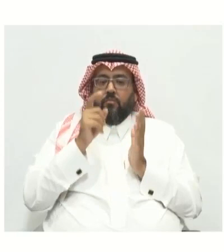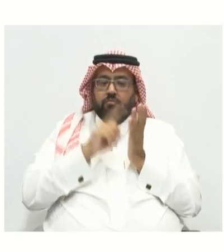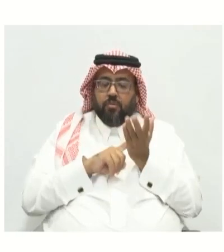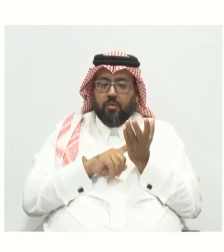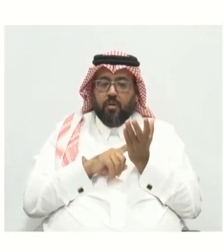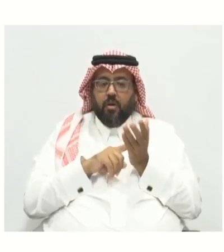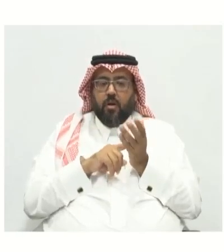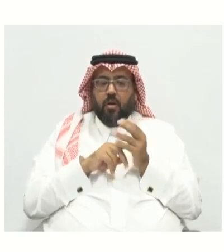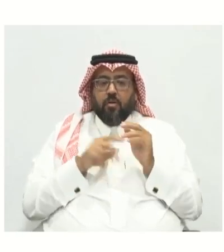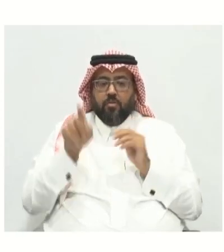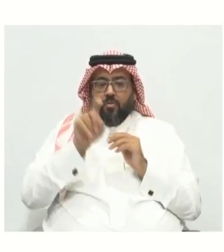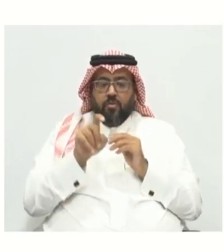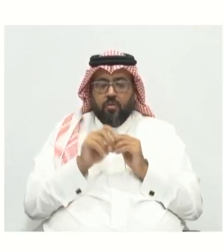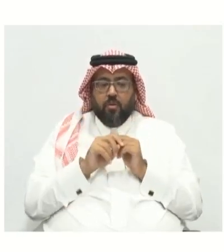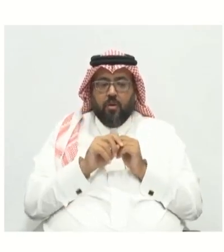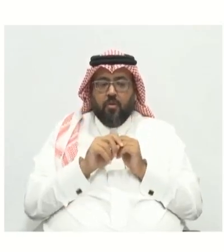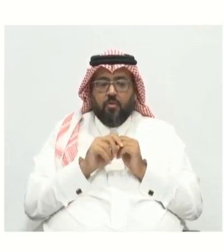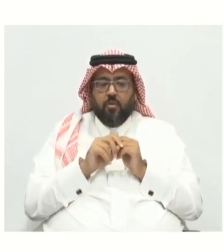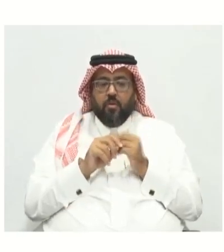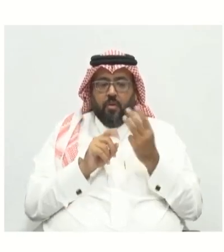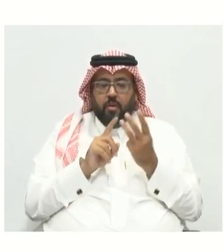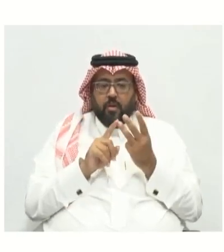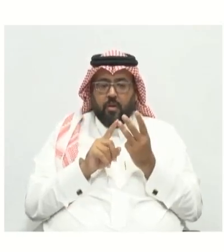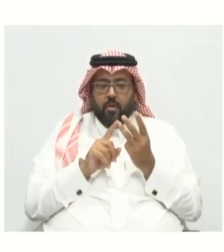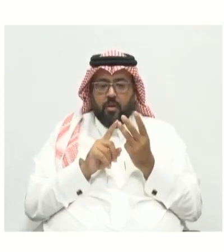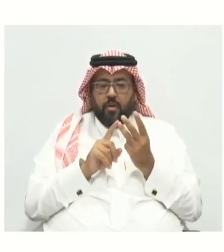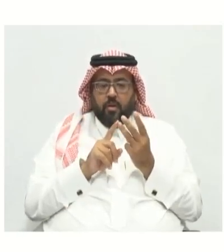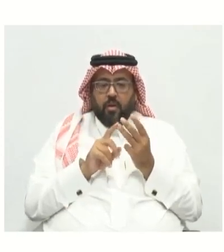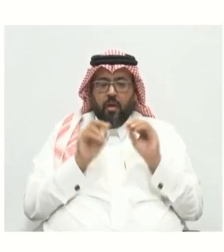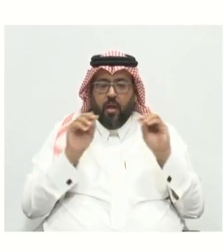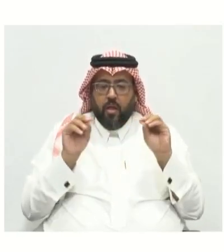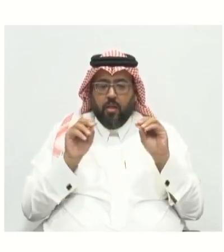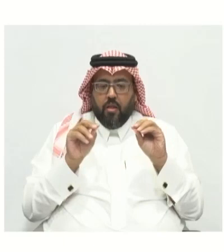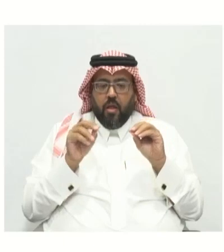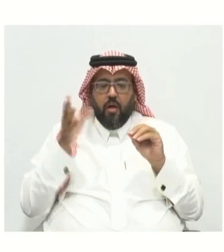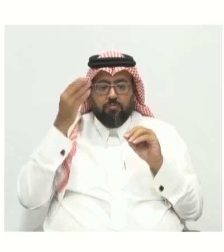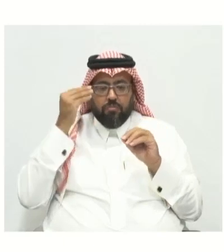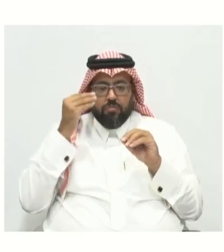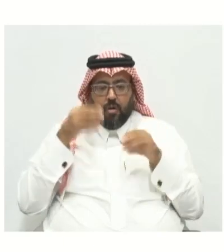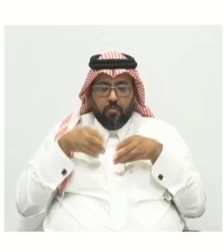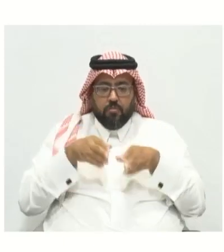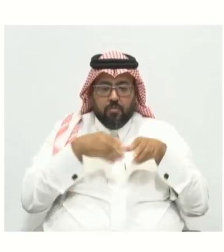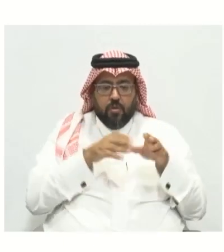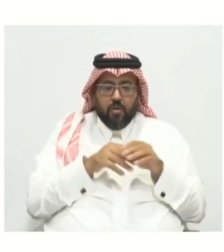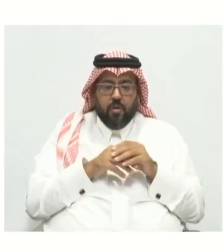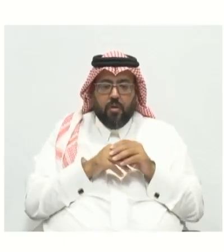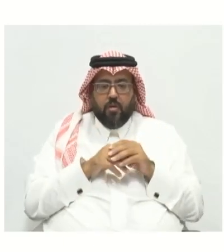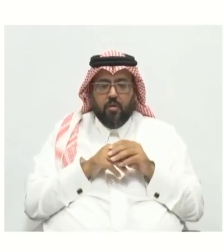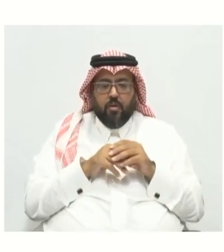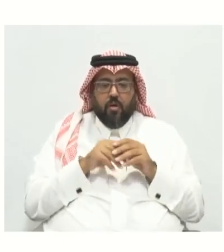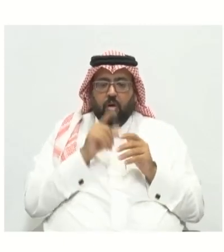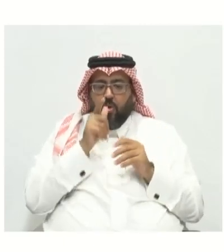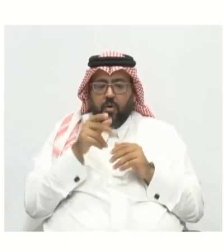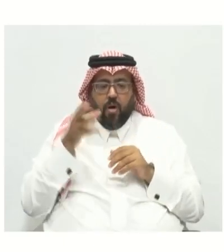بشكل عام ولا مشاحه بال الاصطلاح بين المفهومين ثالثا اذا كان الحديث عن العلم او المجال المجال في ذاته